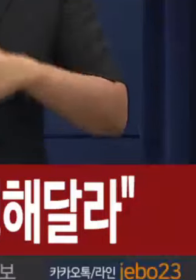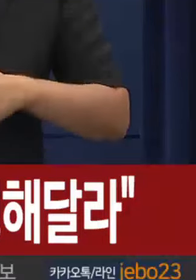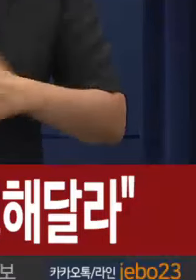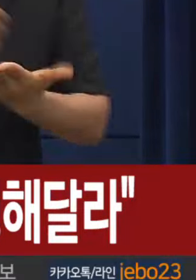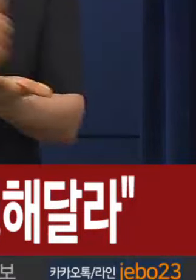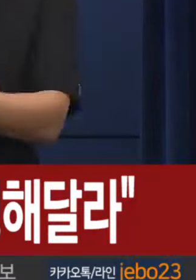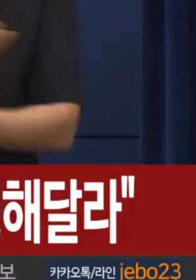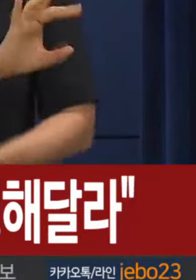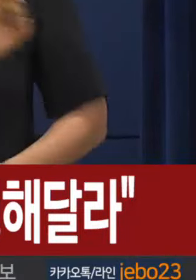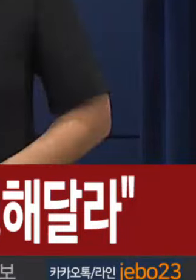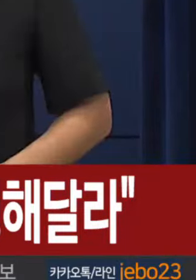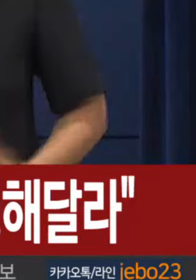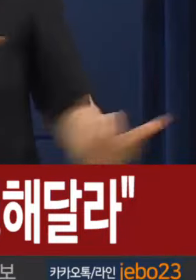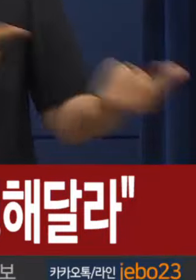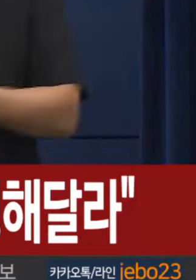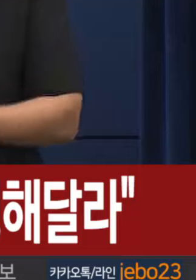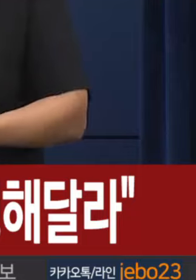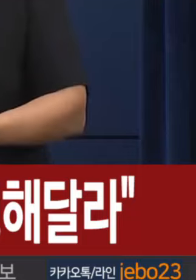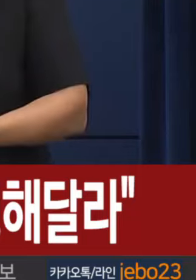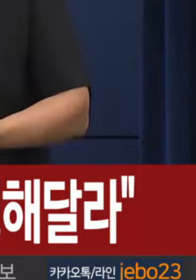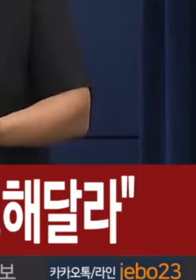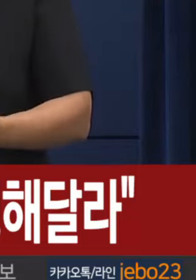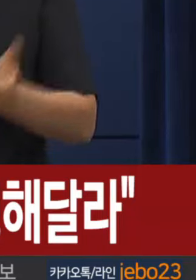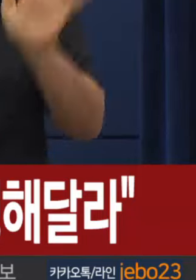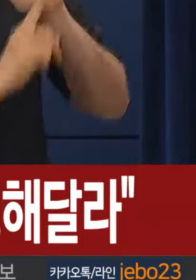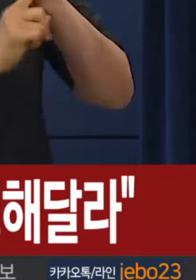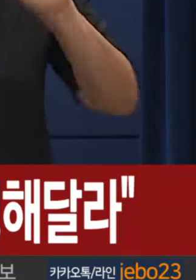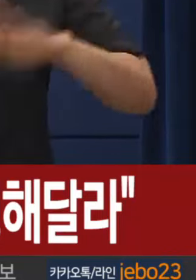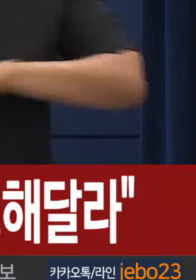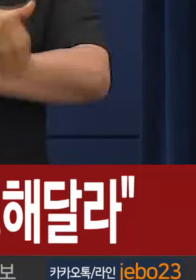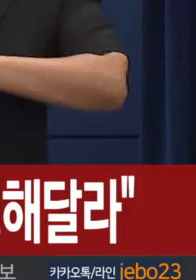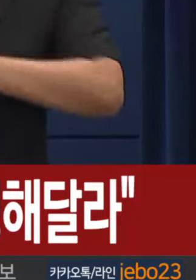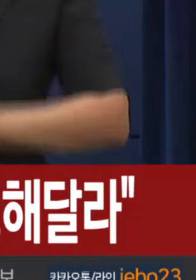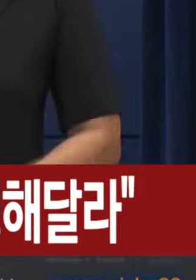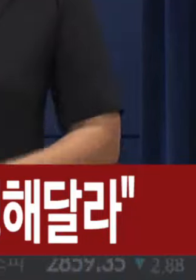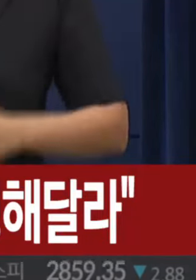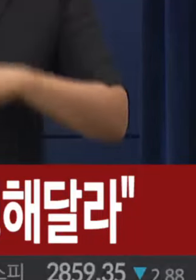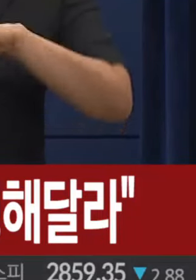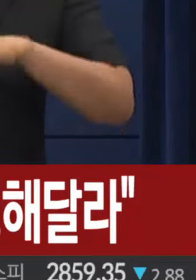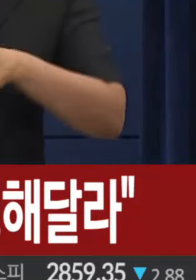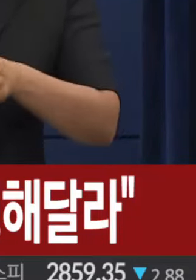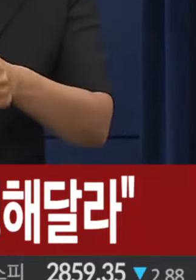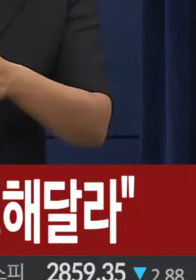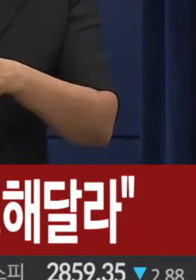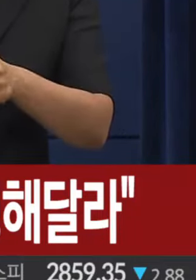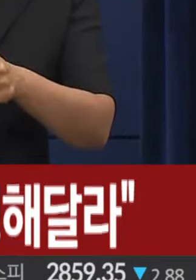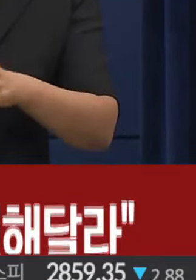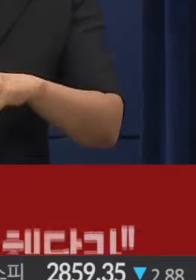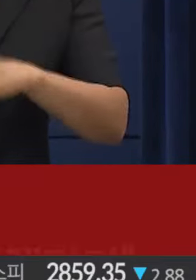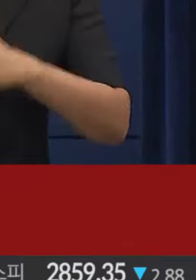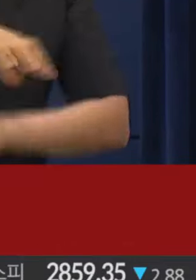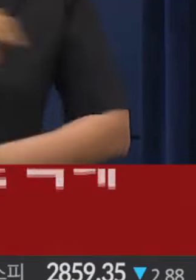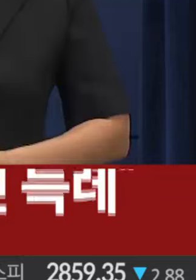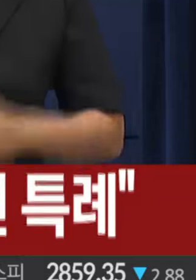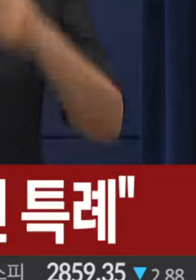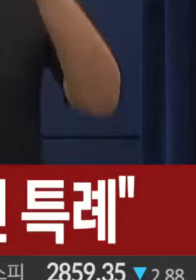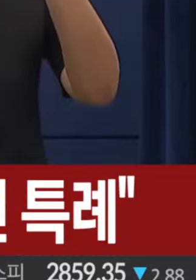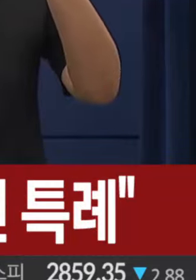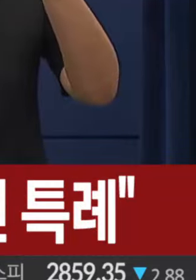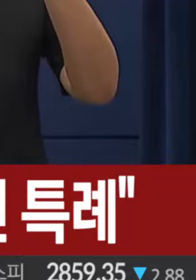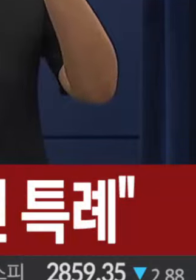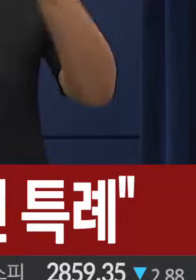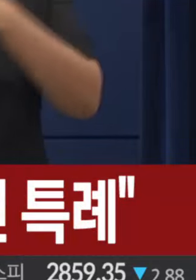과목을 대상으로 이루어질 예정입니다. 각 수련병원은 7월 22일부터 시작되는